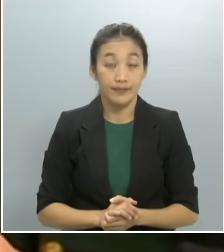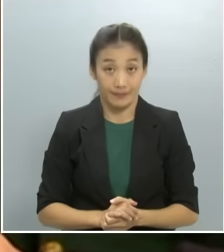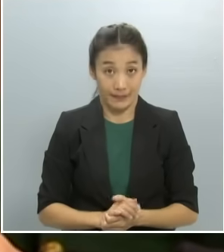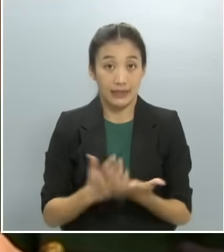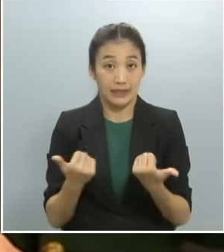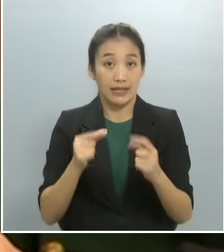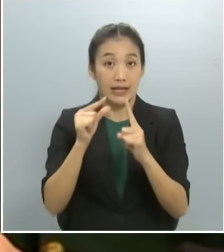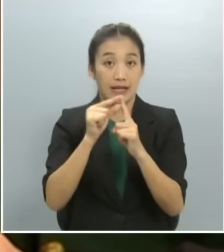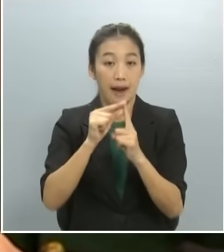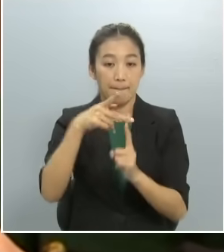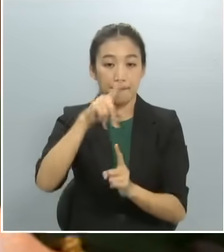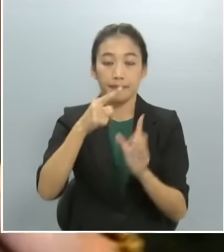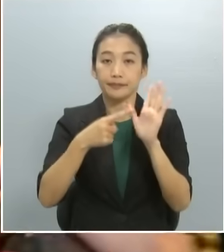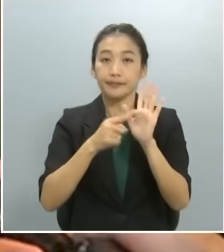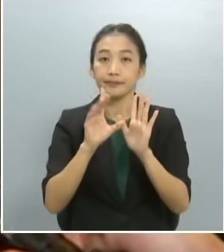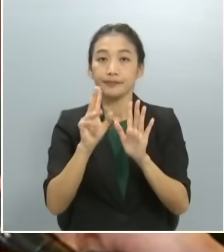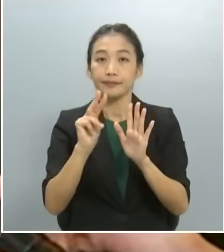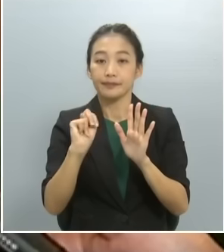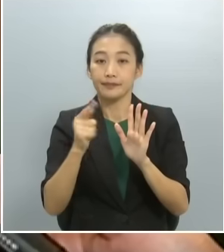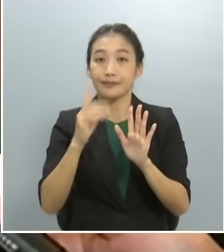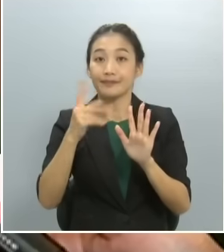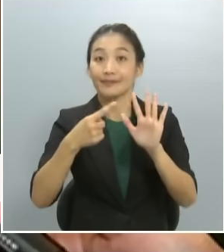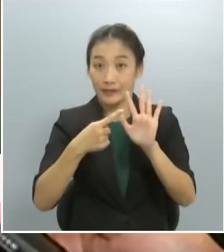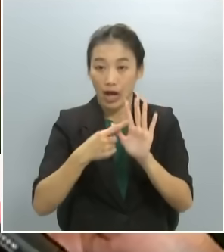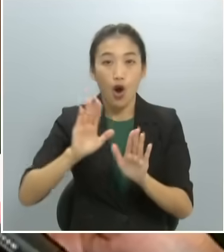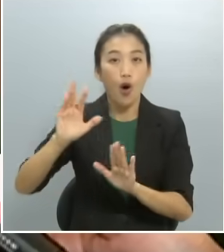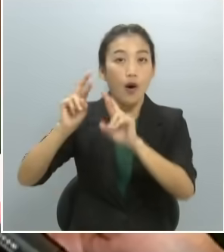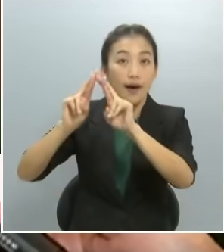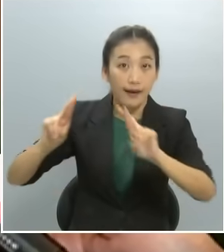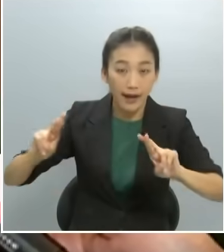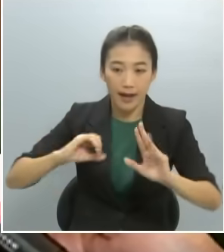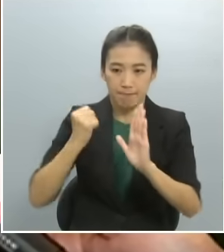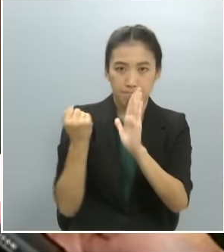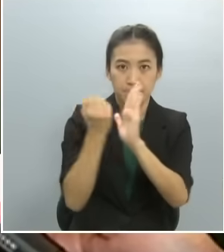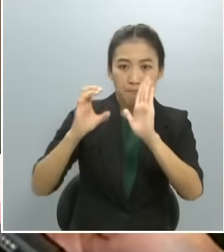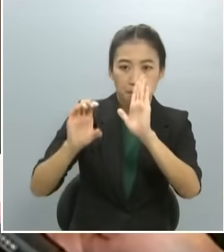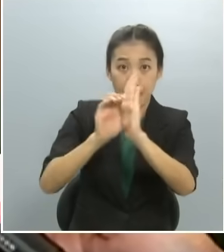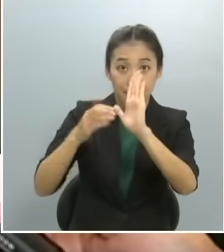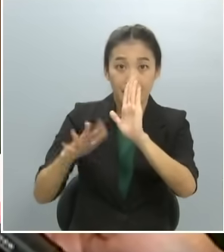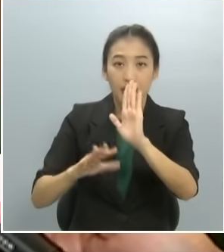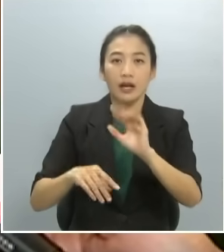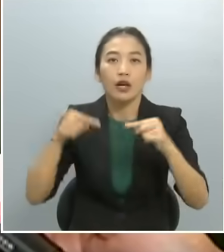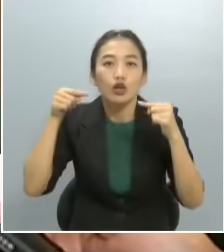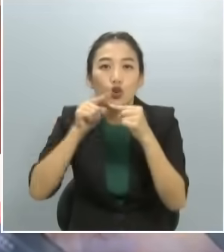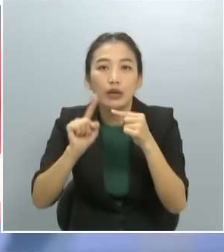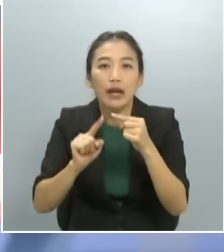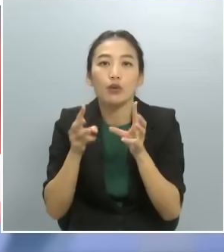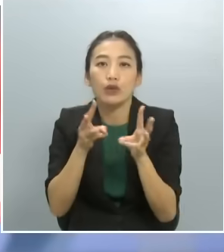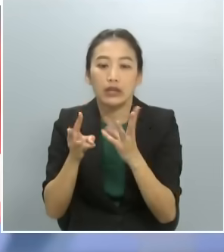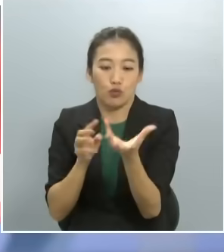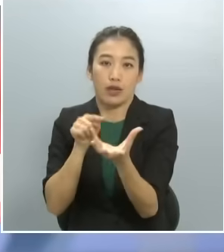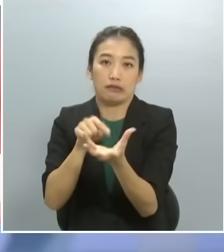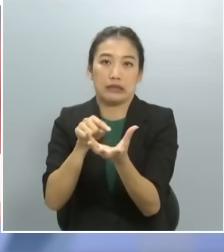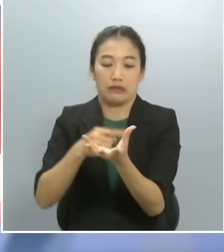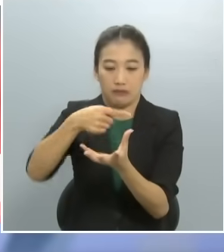เนี่ยนะคะที่จดสิทธิบัตรคือตัวถ้วยเป็นลักษณะเฉพาะของตัวถ้วยว่าเป็นมุมหยักแบบนี้มุม